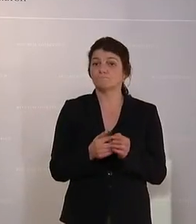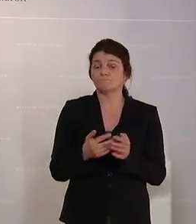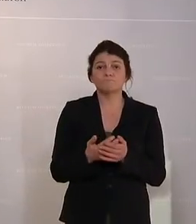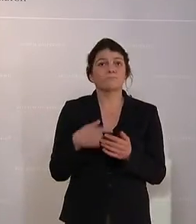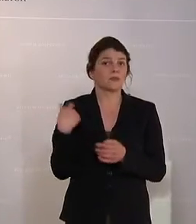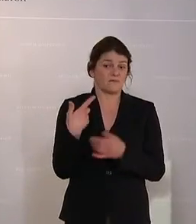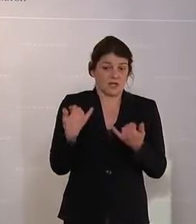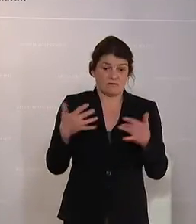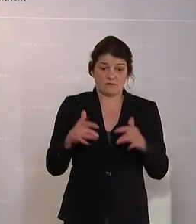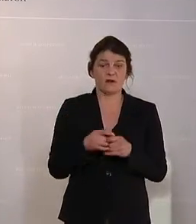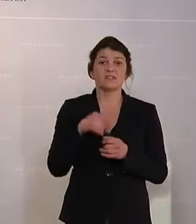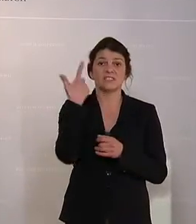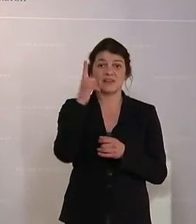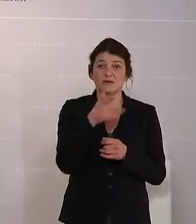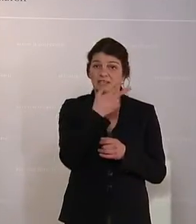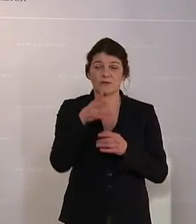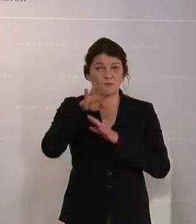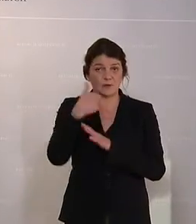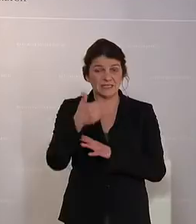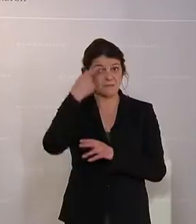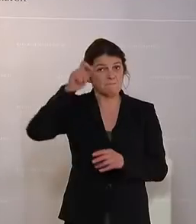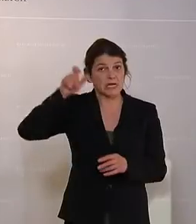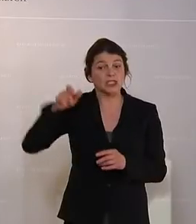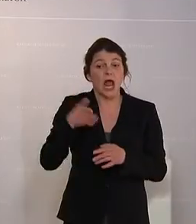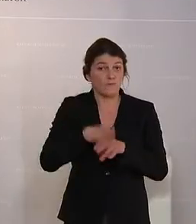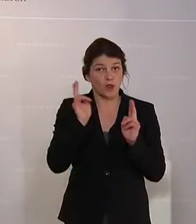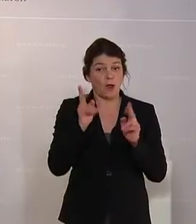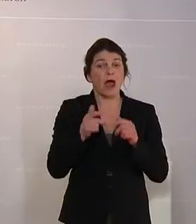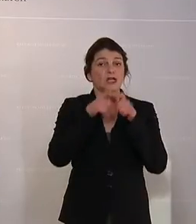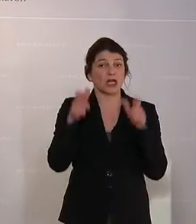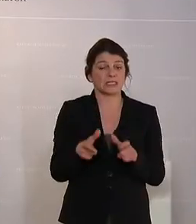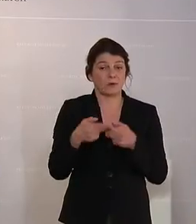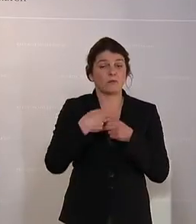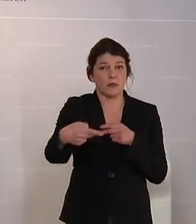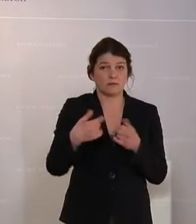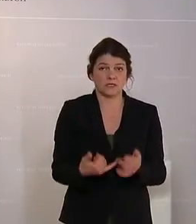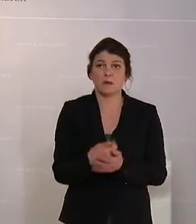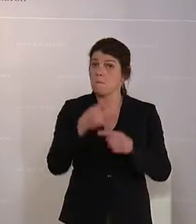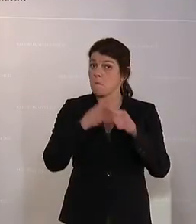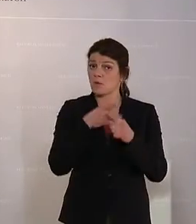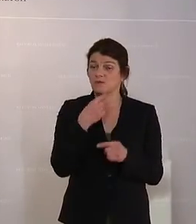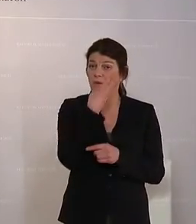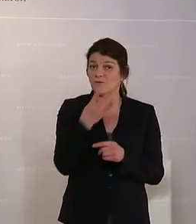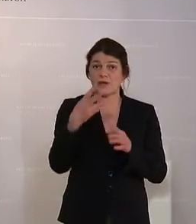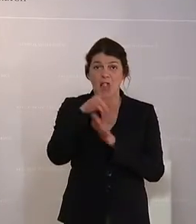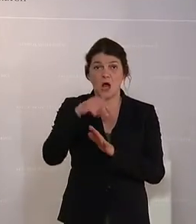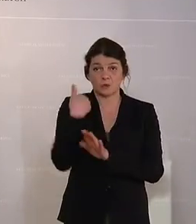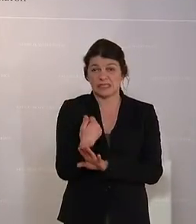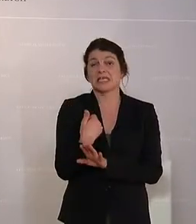haben 2.364 Menschen liegen auf den Normalstationen, ein Plus von